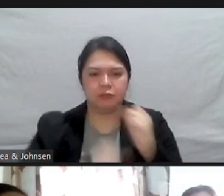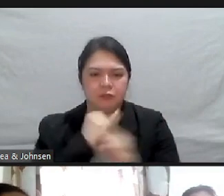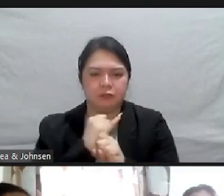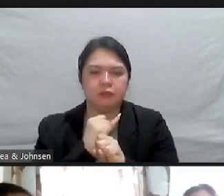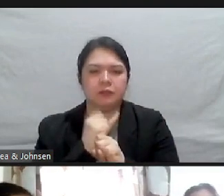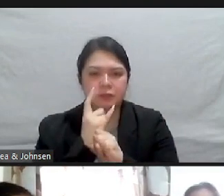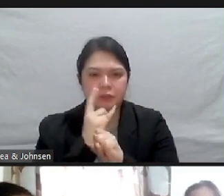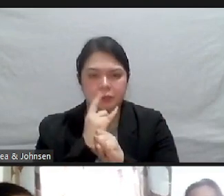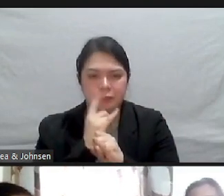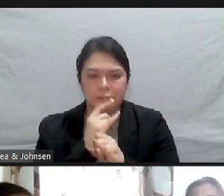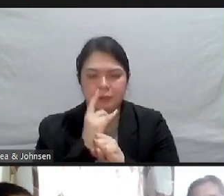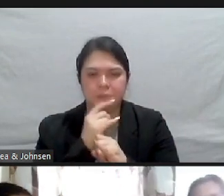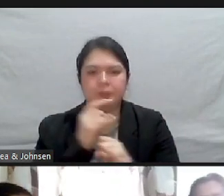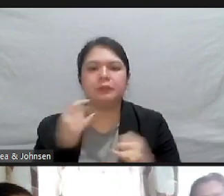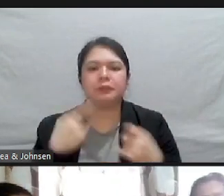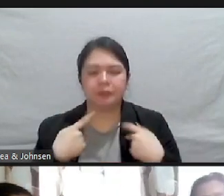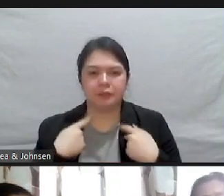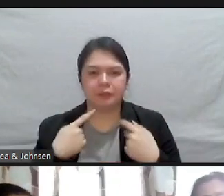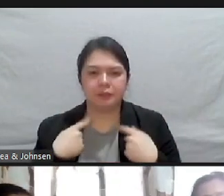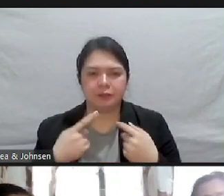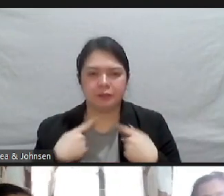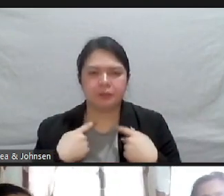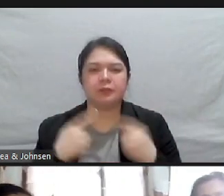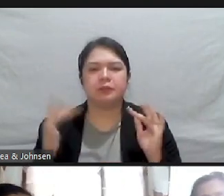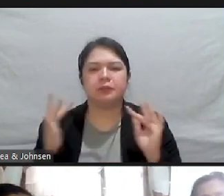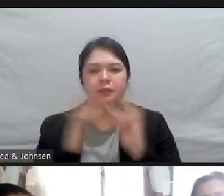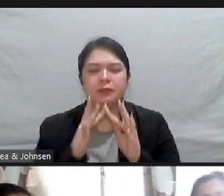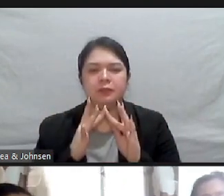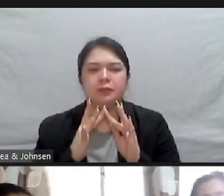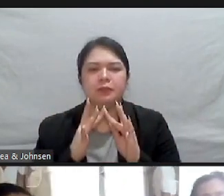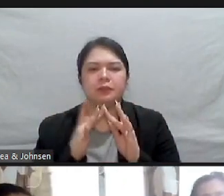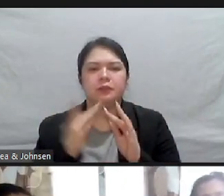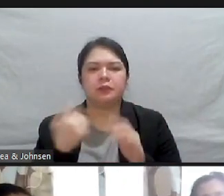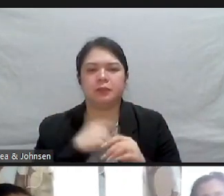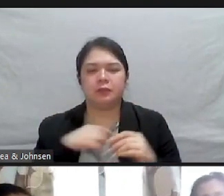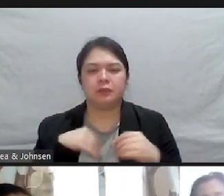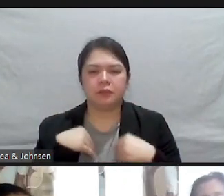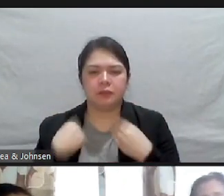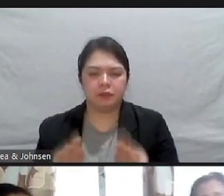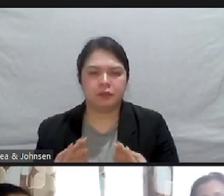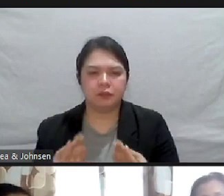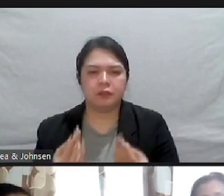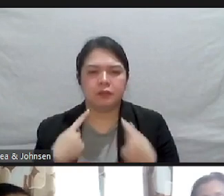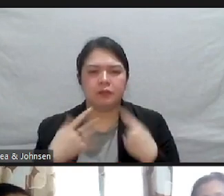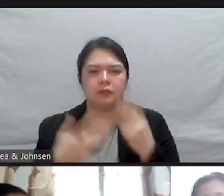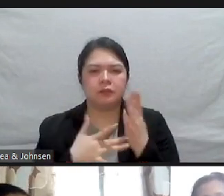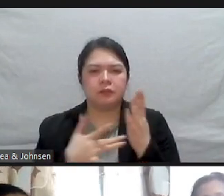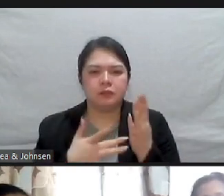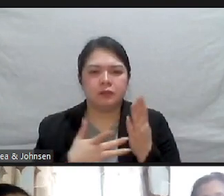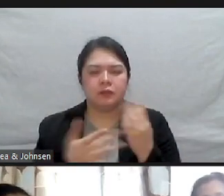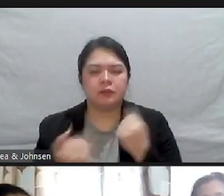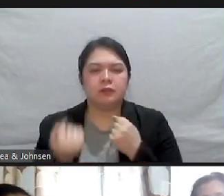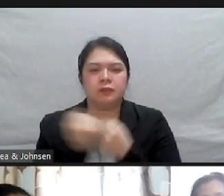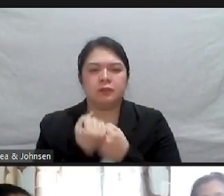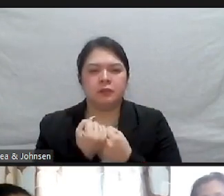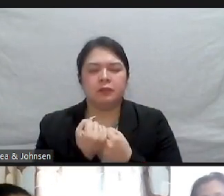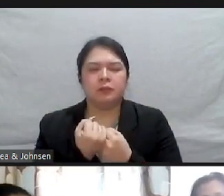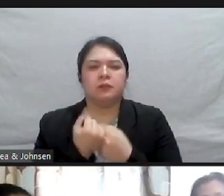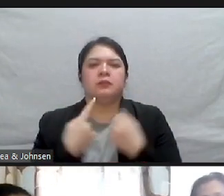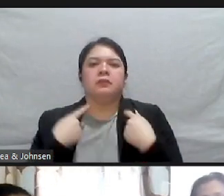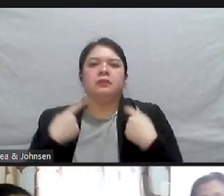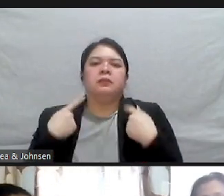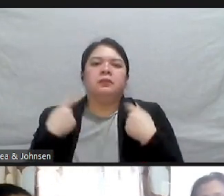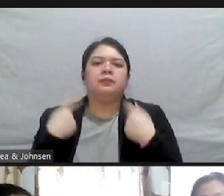of Indigenous Languages, ay makipag-connect kayo sa kanila, magbibigay sila ng technical support at pati rin funding, ano?